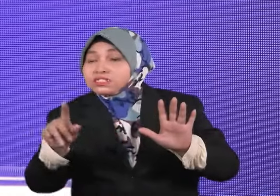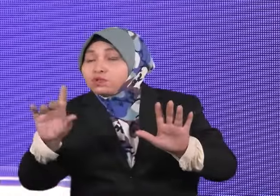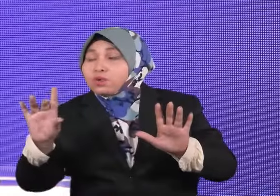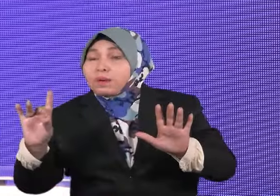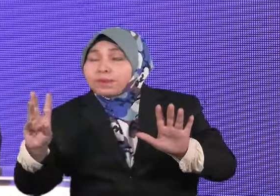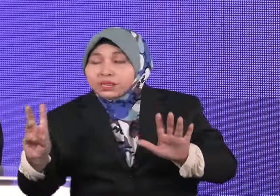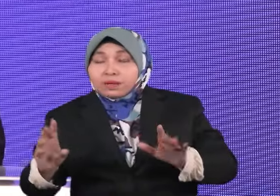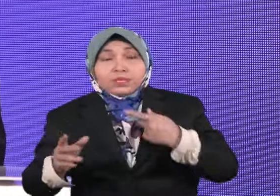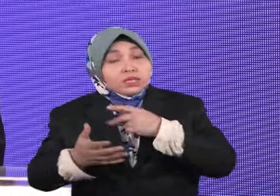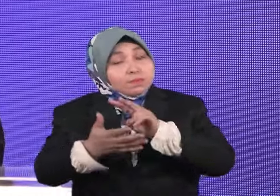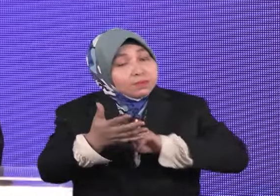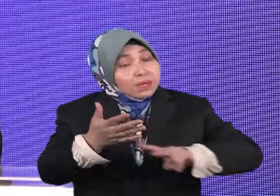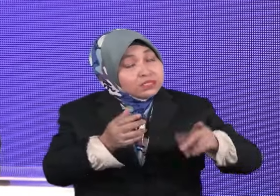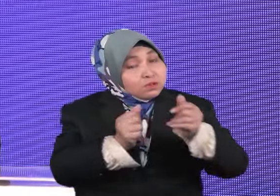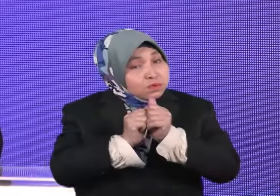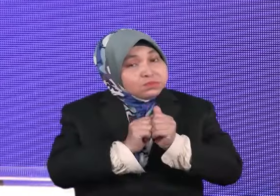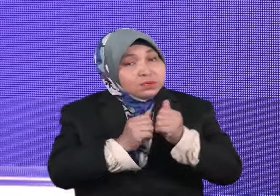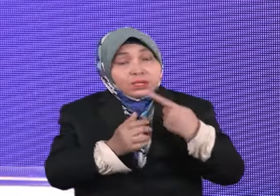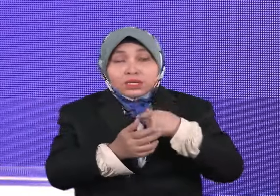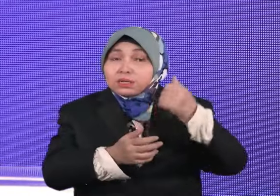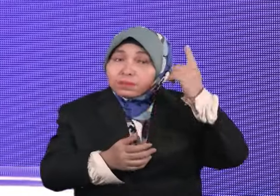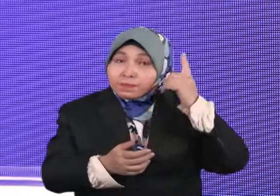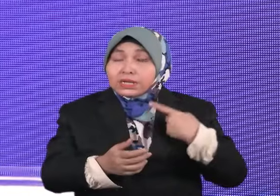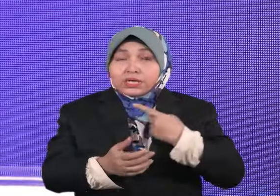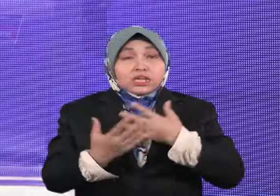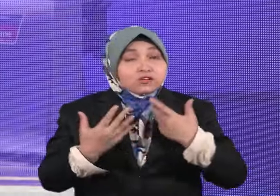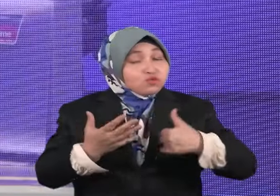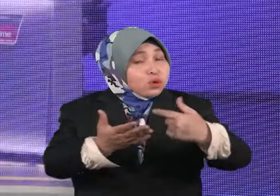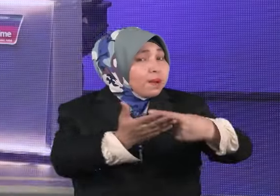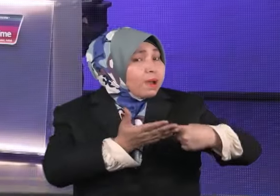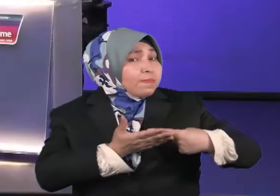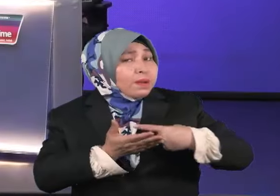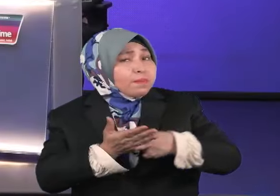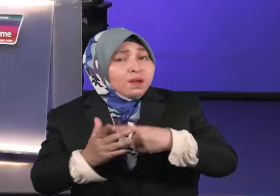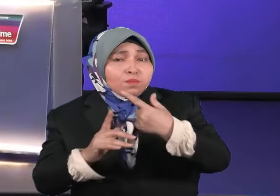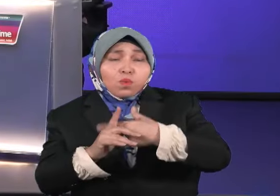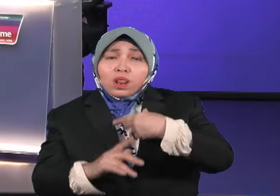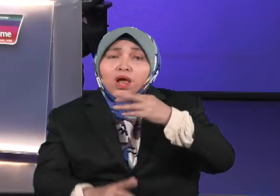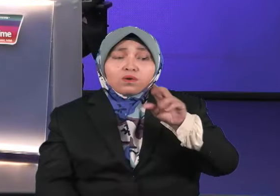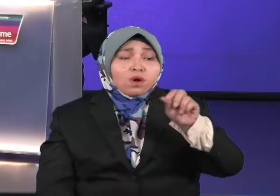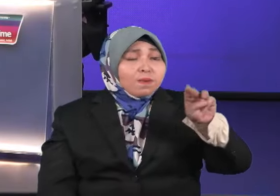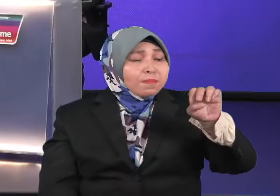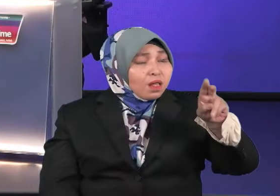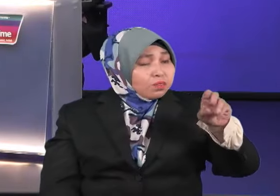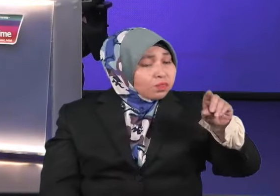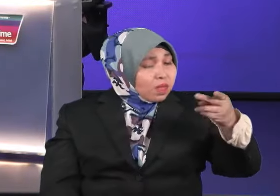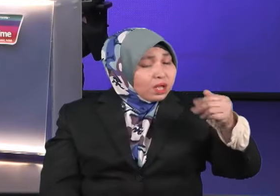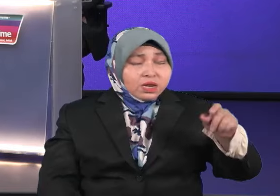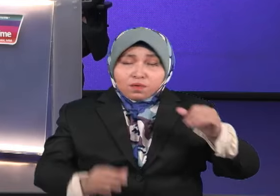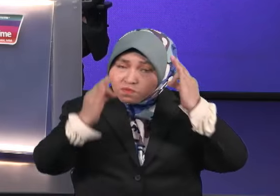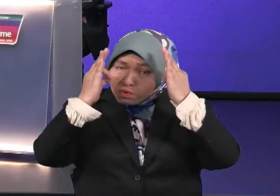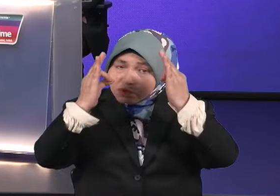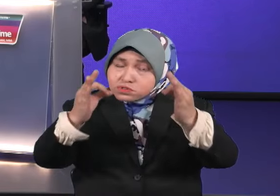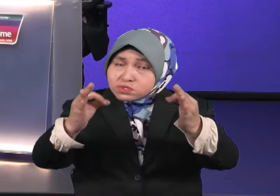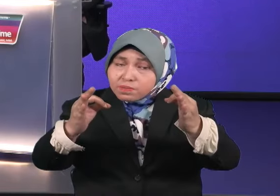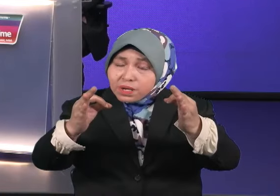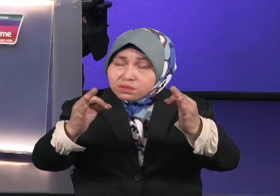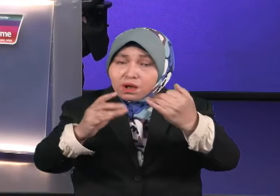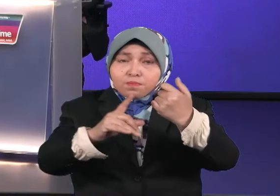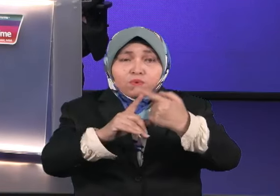untuk sama-sama kita memahami. Sebelum ini kita sudah pun berdiskusi bahawa bulan Ramadan yang difokuskan Allah SWT adalah sebagai